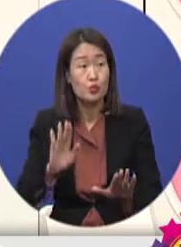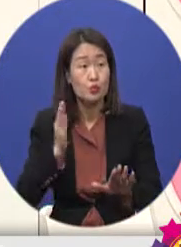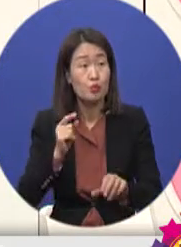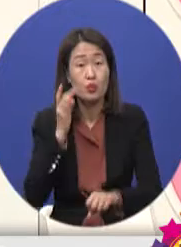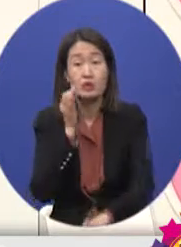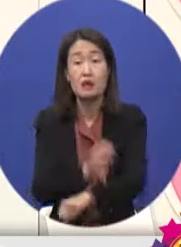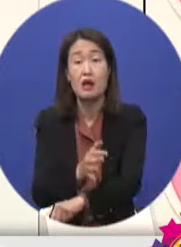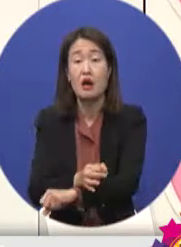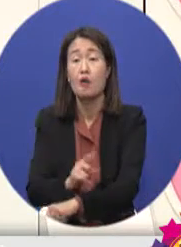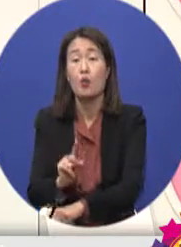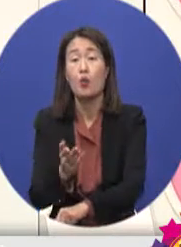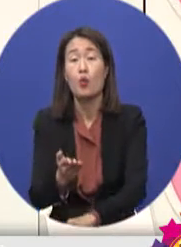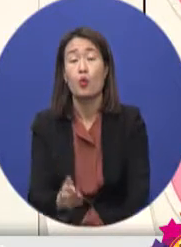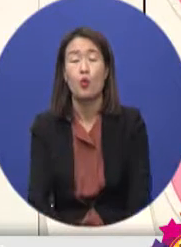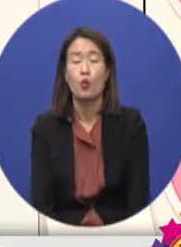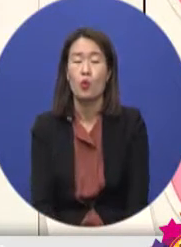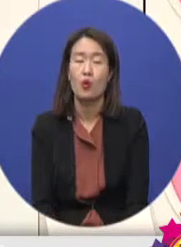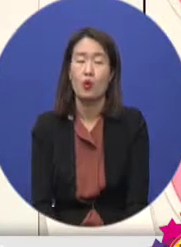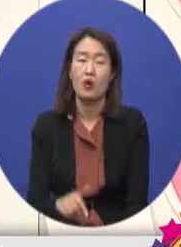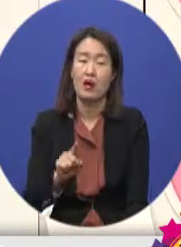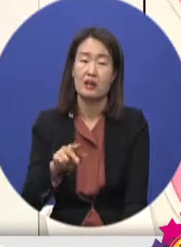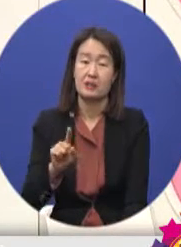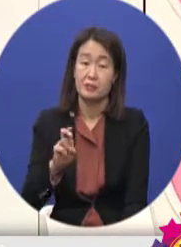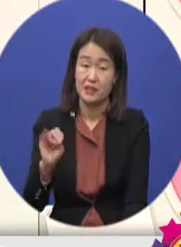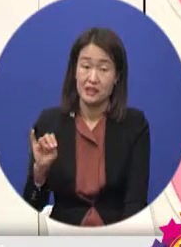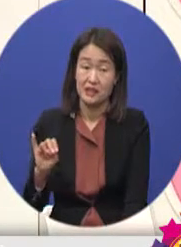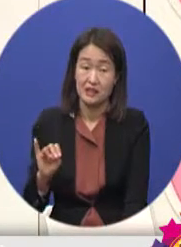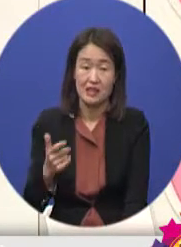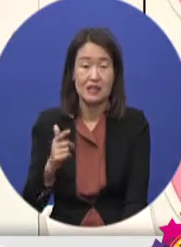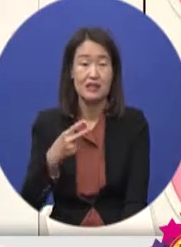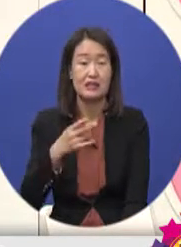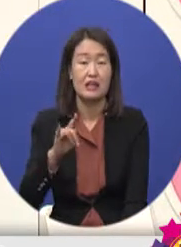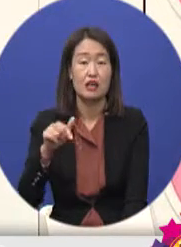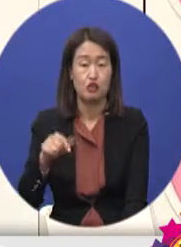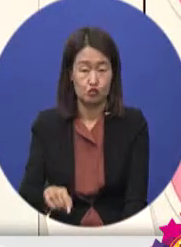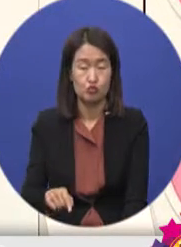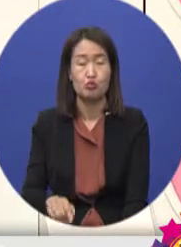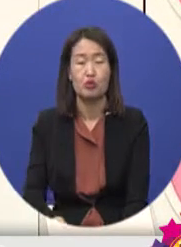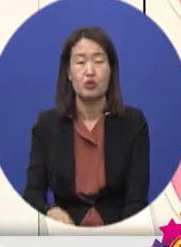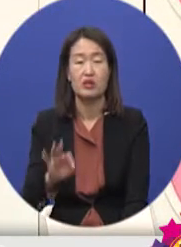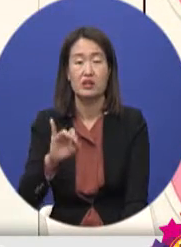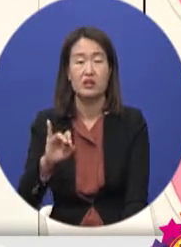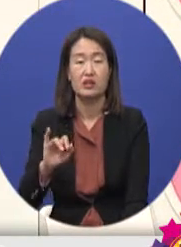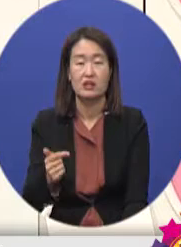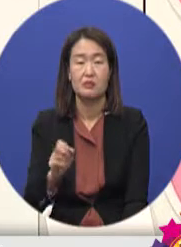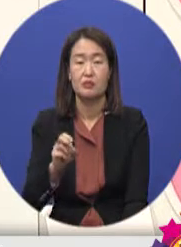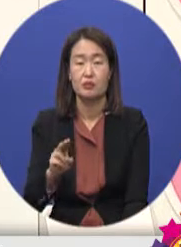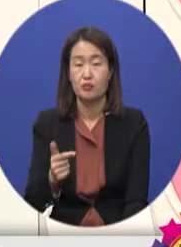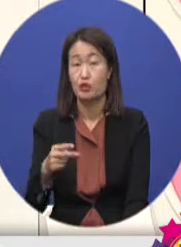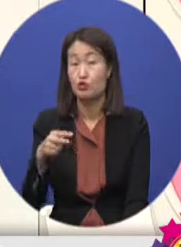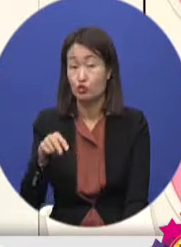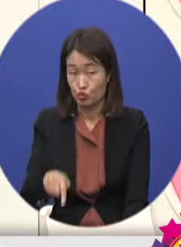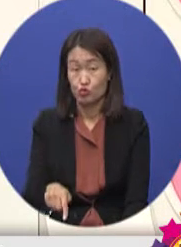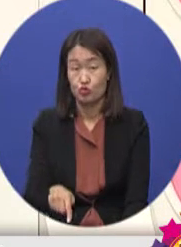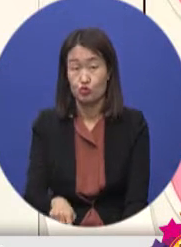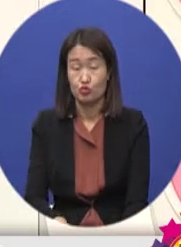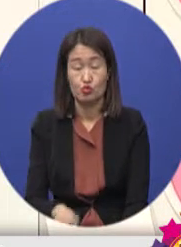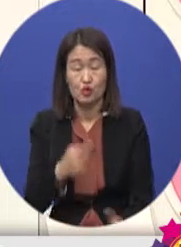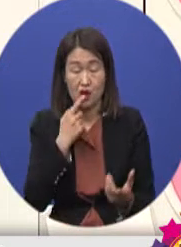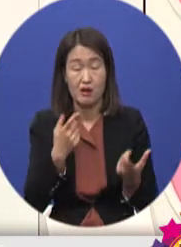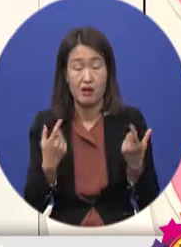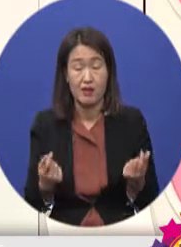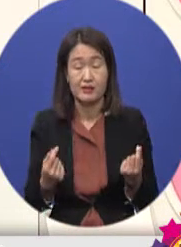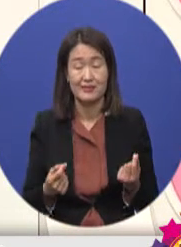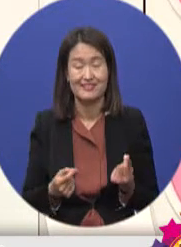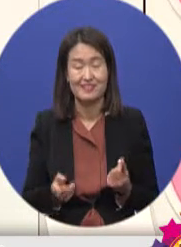되나요? 그쪽에 가면. 가재미. 이쪽에 가면 대구, 가재미, 임현수. 예. 그런 거 주로.